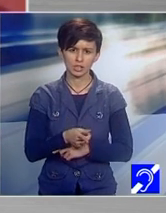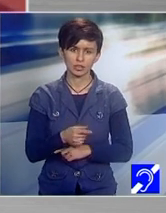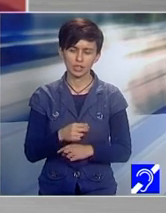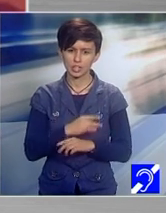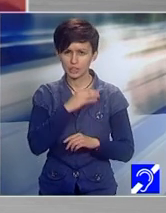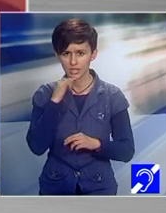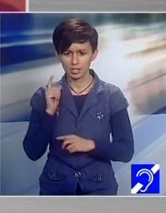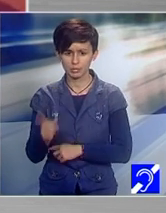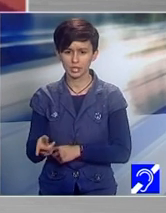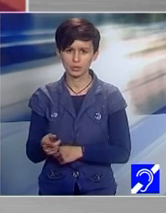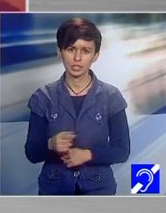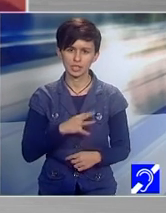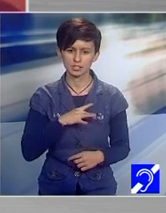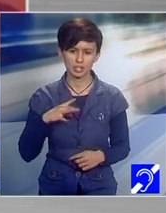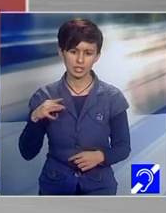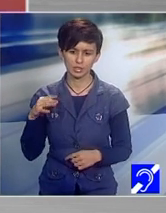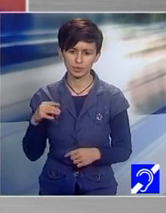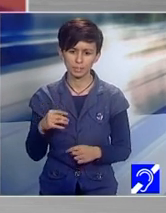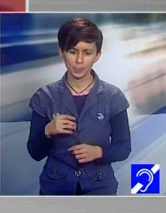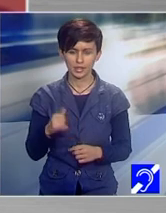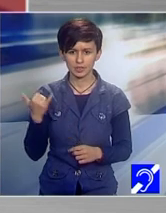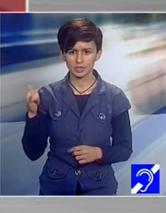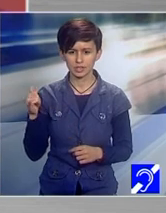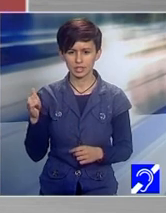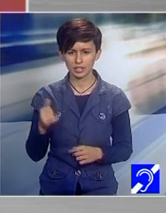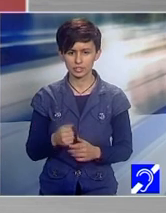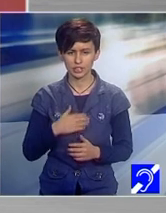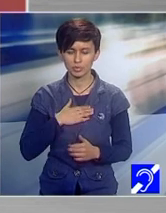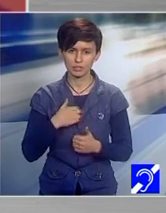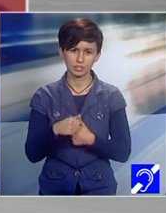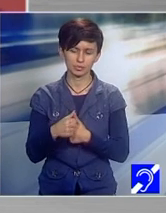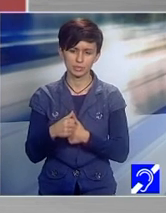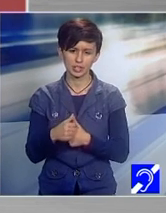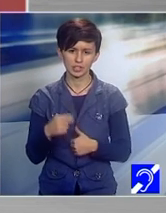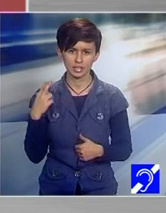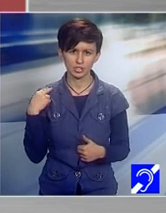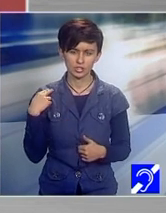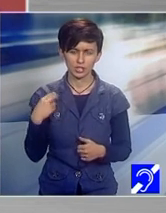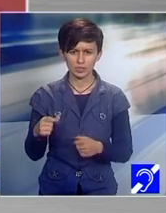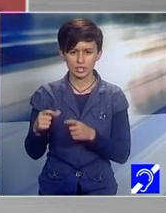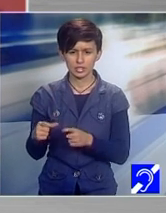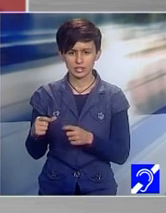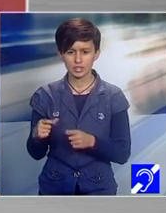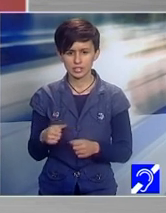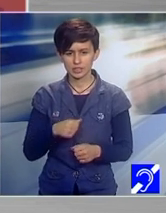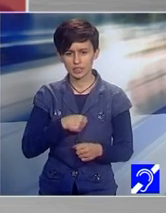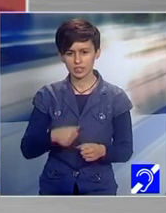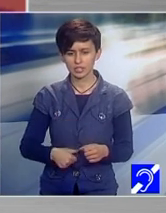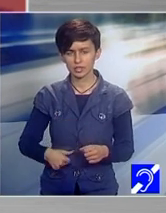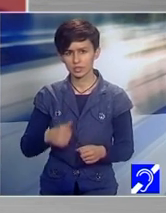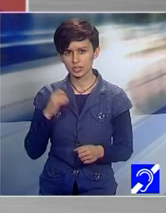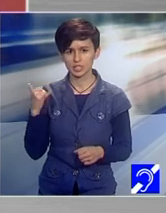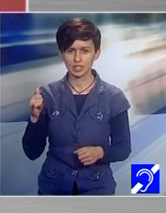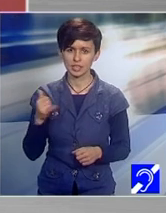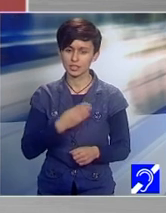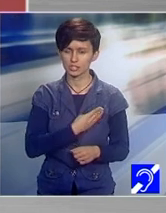Iulia, Zalău, chiar și din Iași. Am avut un prieten drag, șeful secției de chirurgie cardiovascular din Iași. De la București